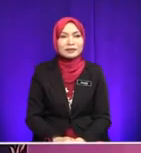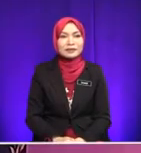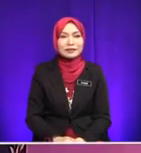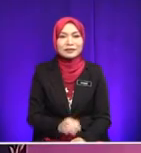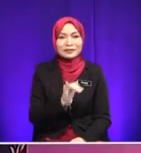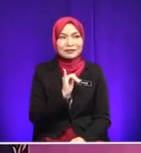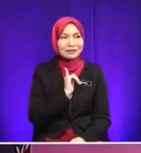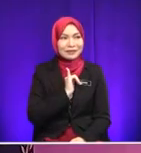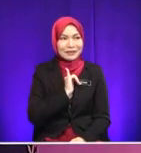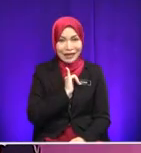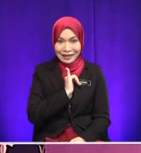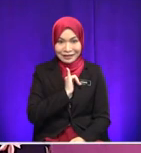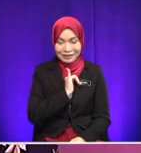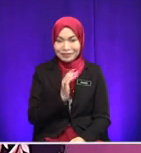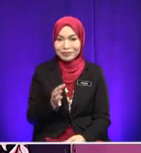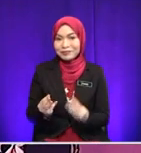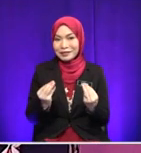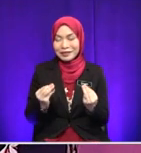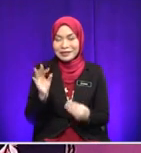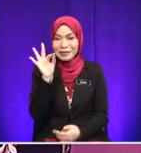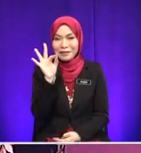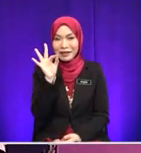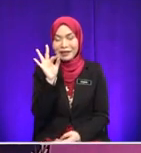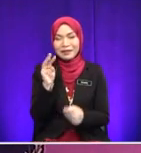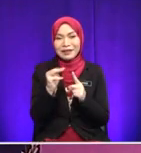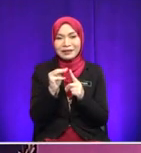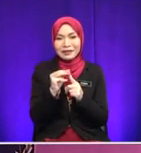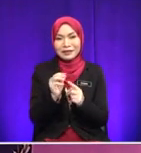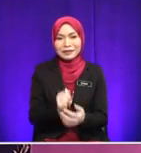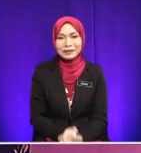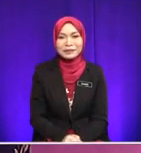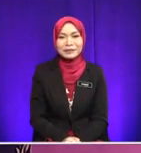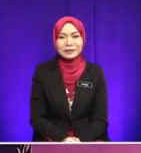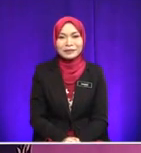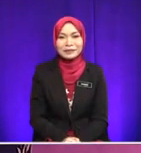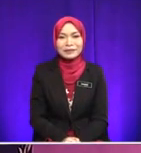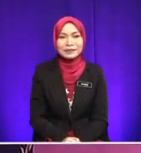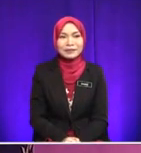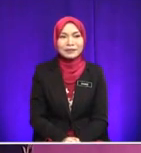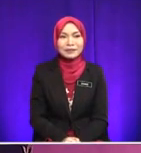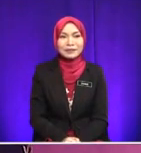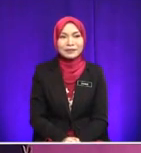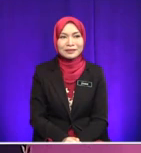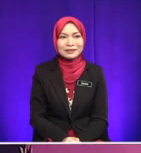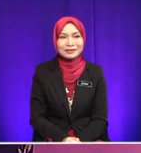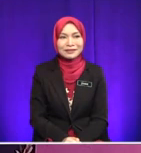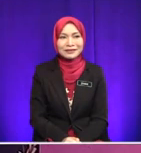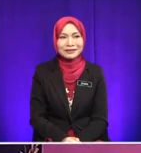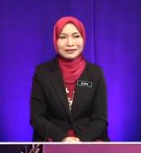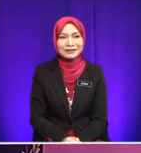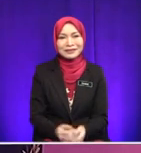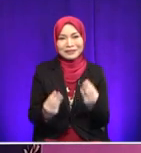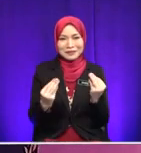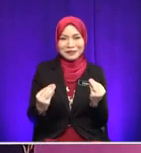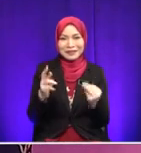9 bintang. Wow. Okey, baik. Yalah, Ria kan pengacara. Standard Ria mesti lebih tinggi, kan? Tidaklah,